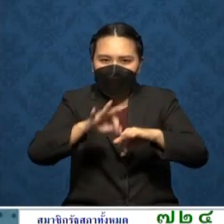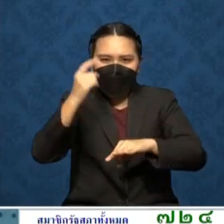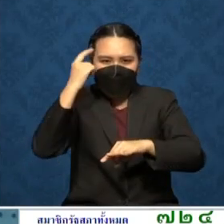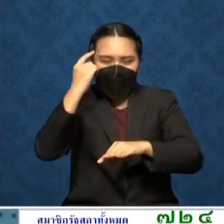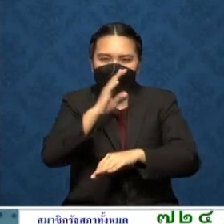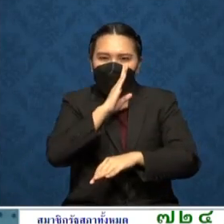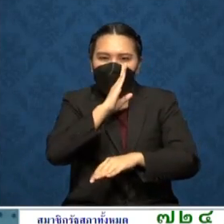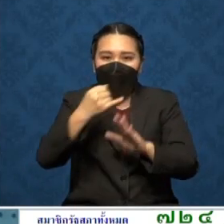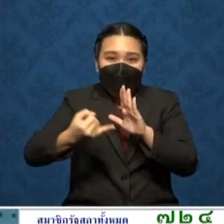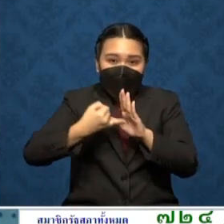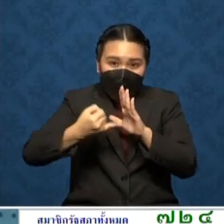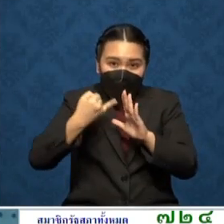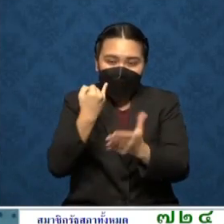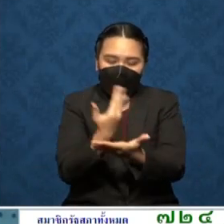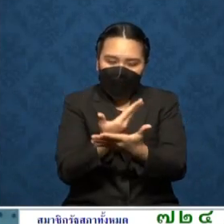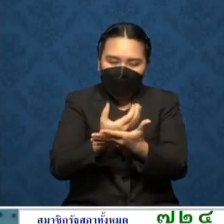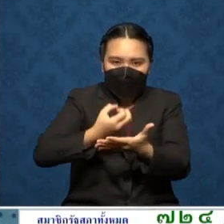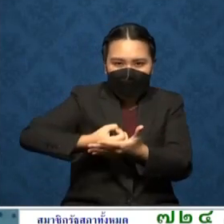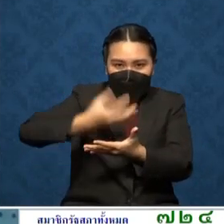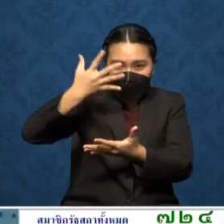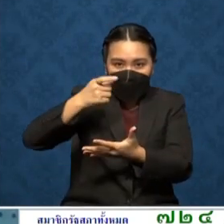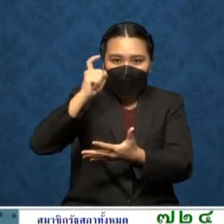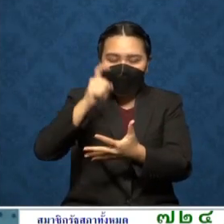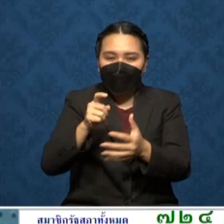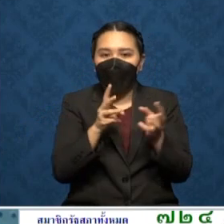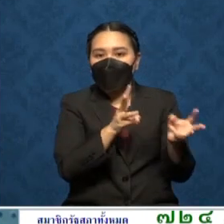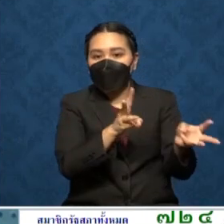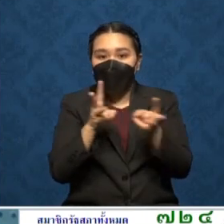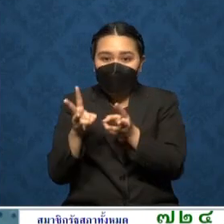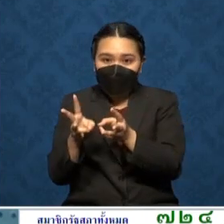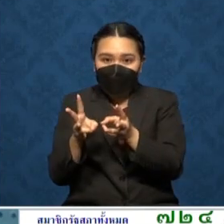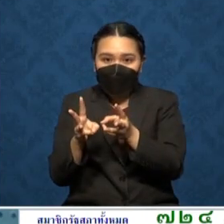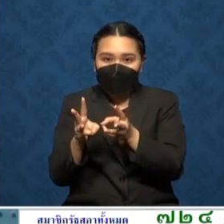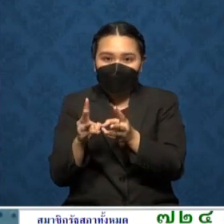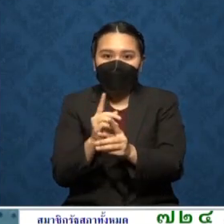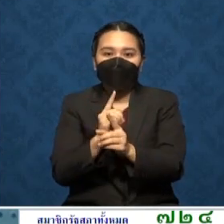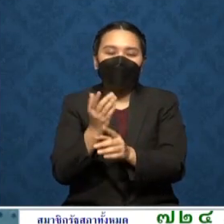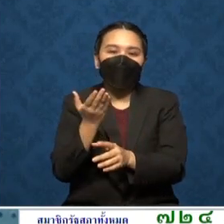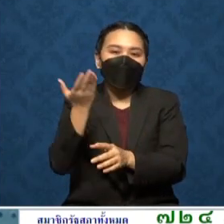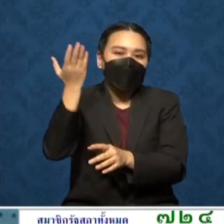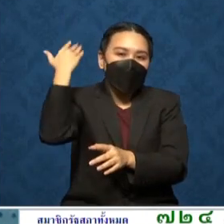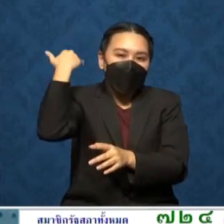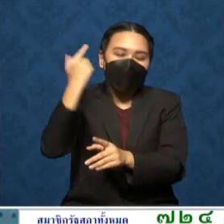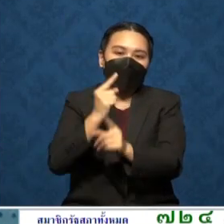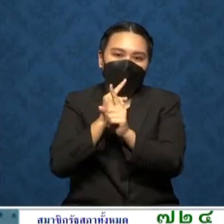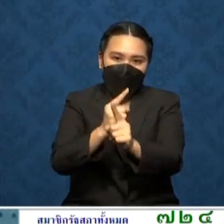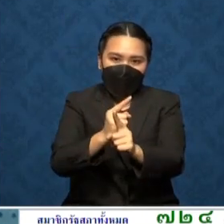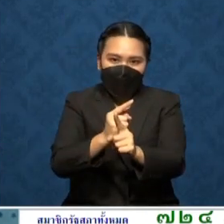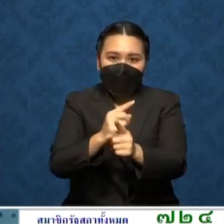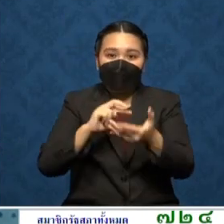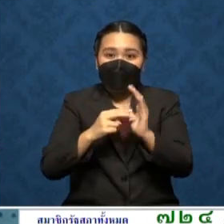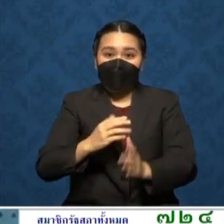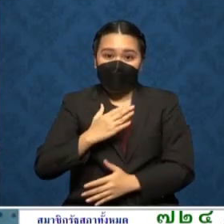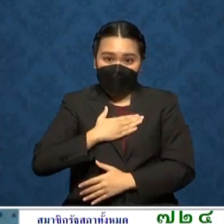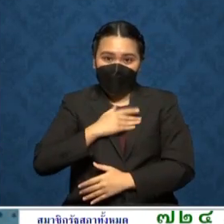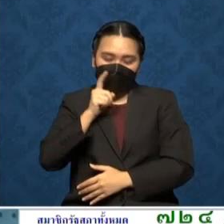ค่าสูงจึงสมควรจะต้องใช้วิธีตามแบบเดิมที่ใช้อยู่คือเจ้าตัวจะต้องไปปราก